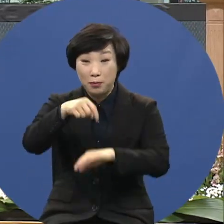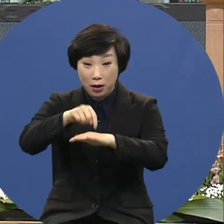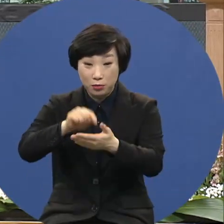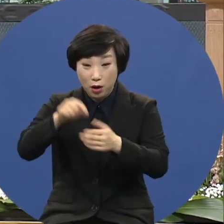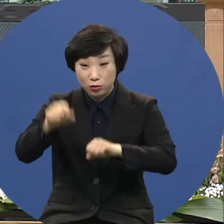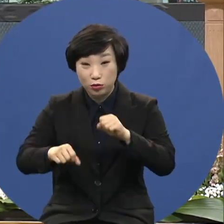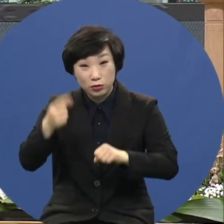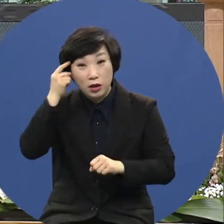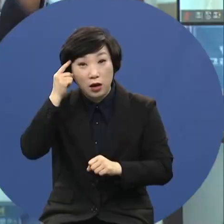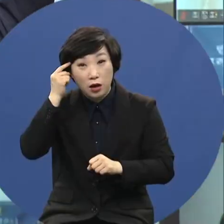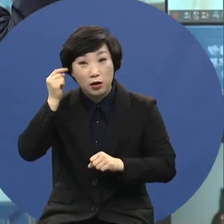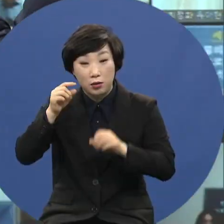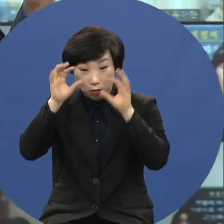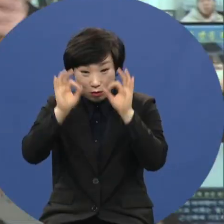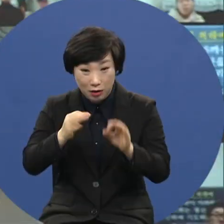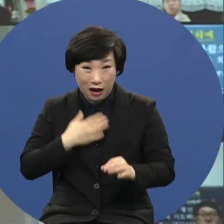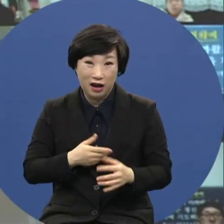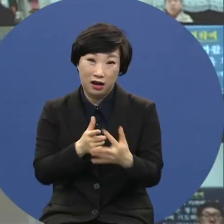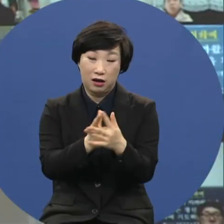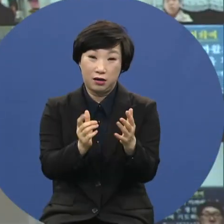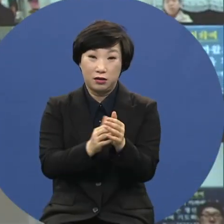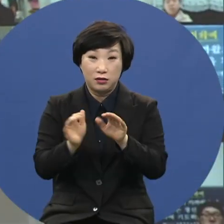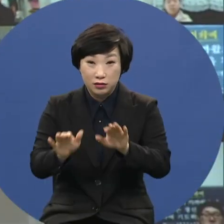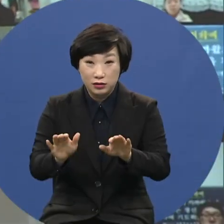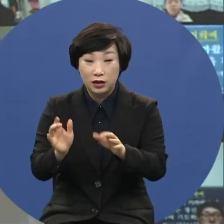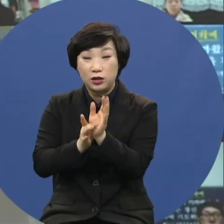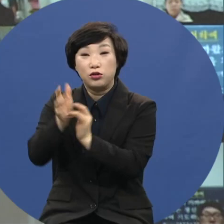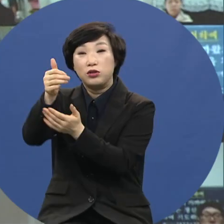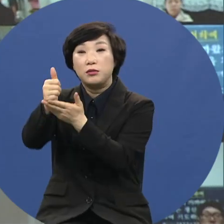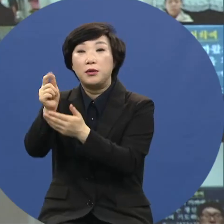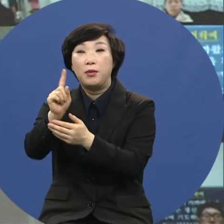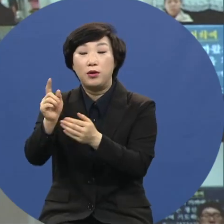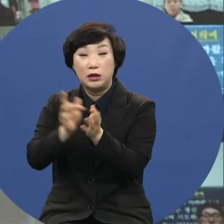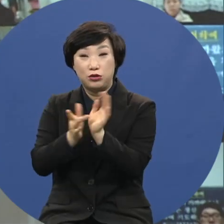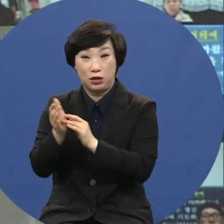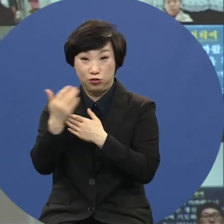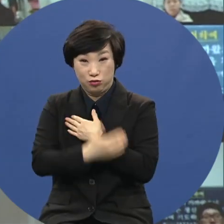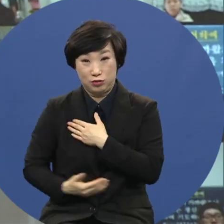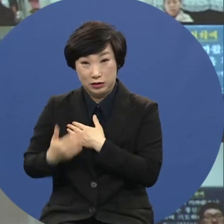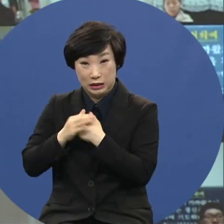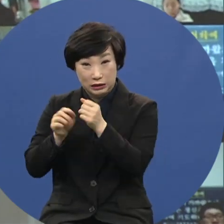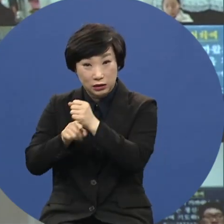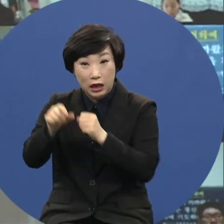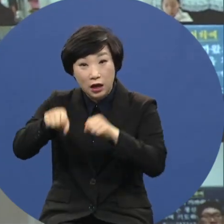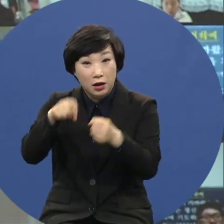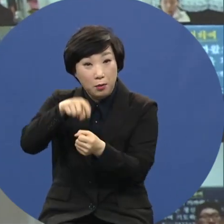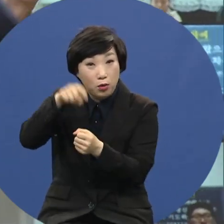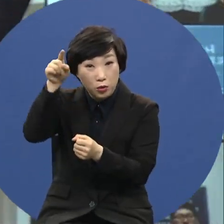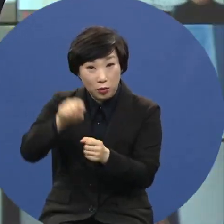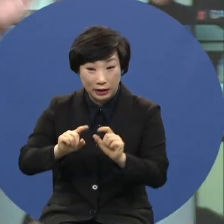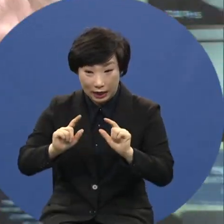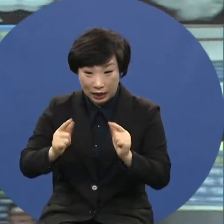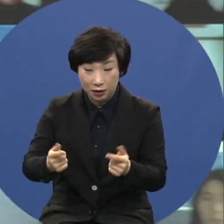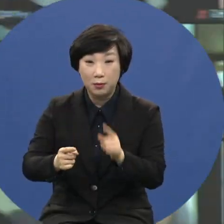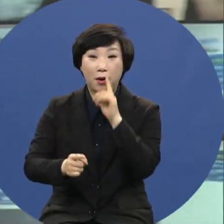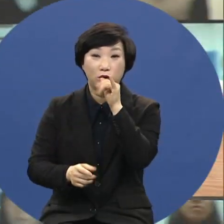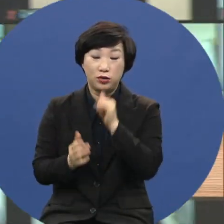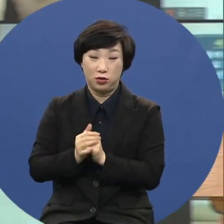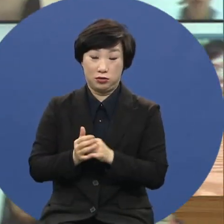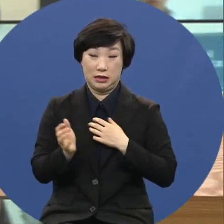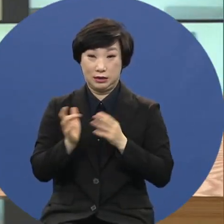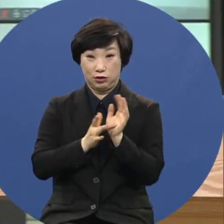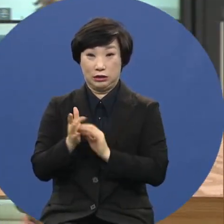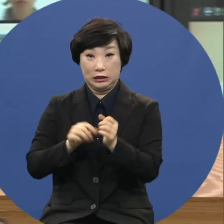언행심사를 알잖아요. 근데 예수님은 자기 육신에 자기 뜻을 행하러 오지 않았대. 내 뜻을 행하려 함이